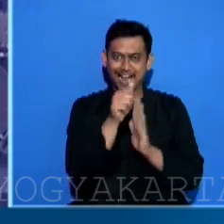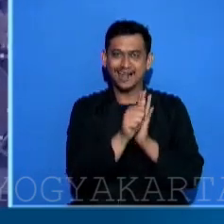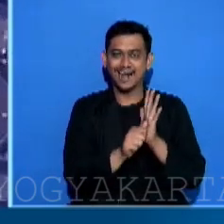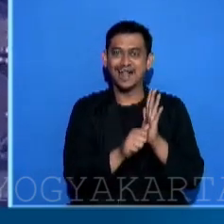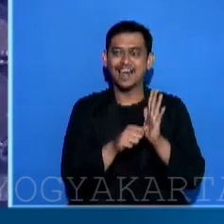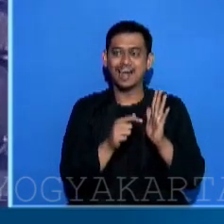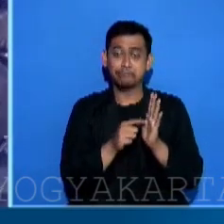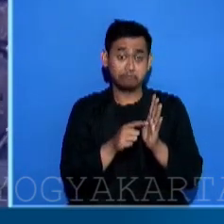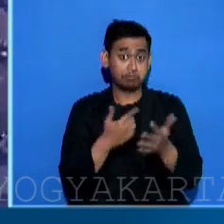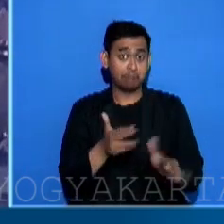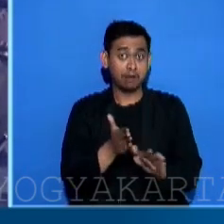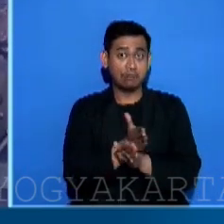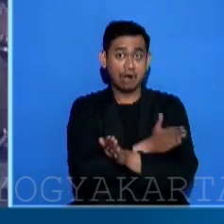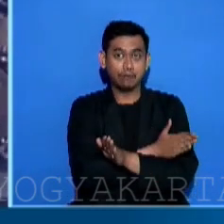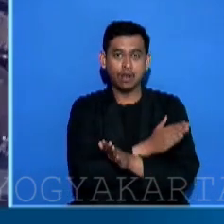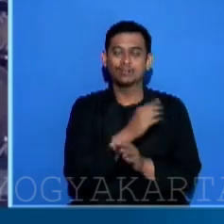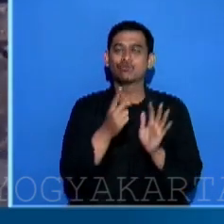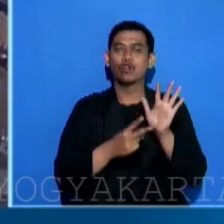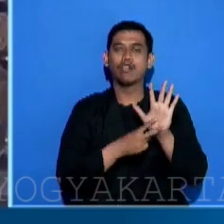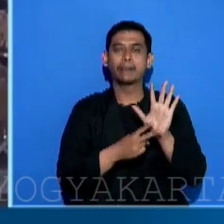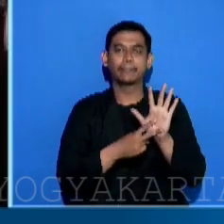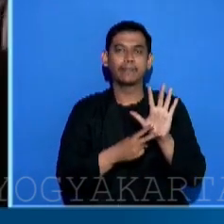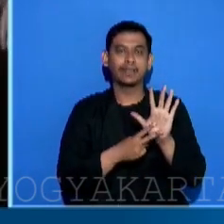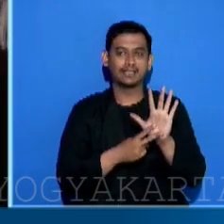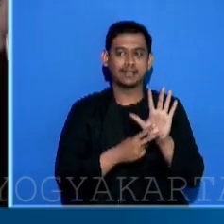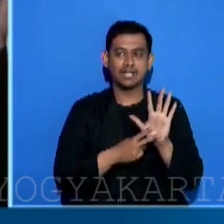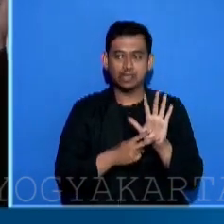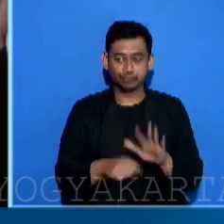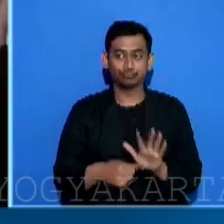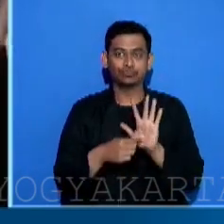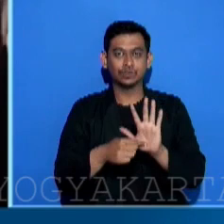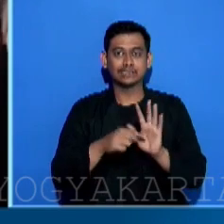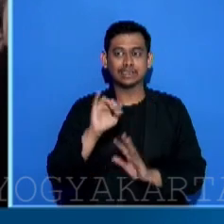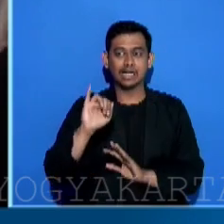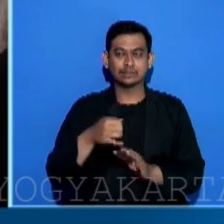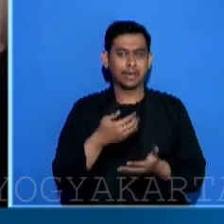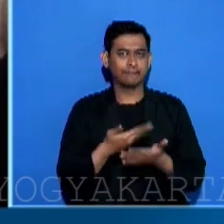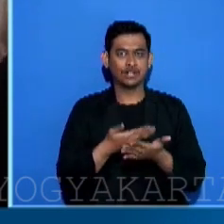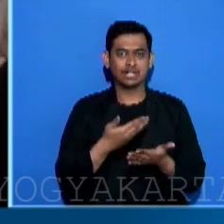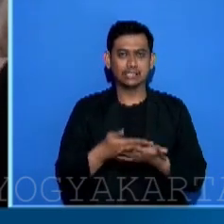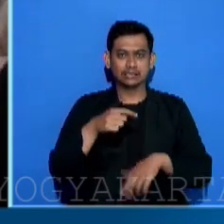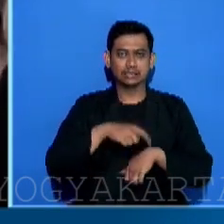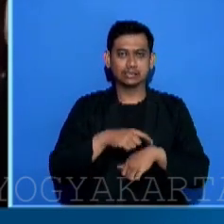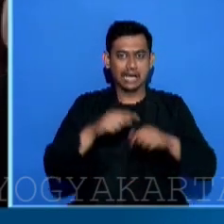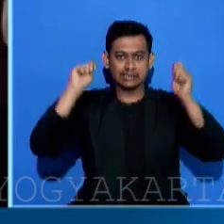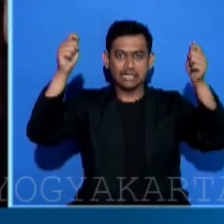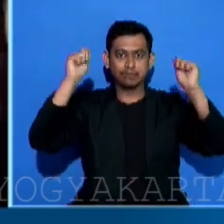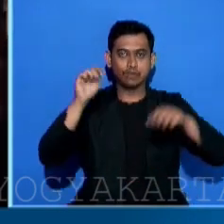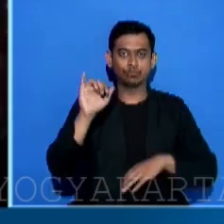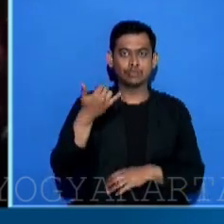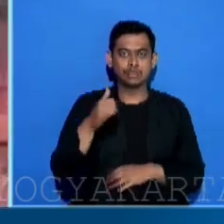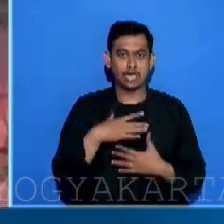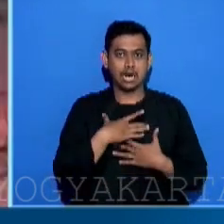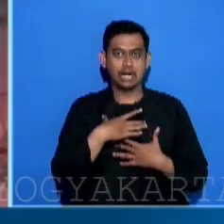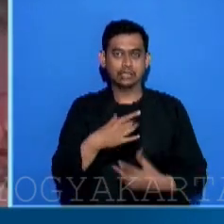bulan November. Event Wonderful Yogyakarta digadang-gadang sebagai bukti bahwa di masa kampanye, Yogyakarta tetap menarik dan